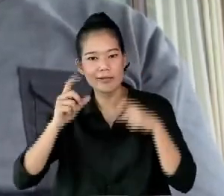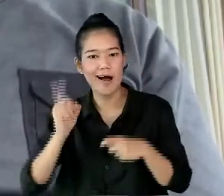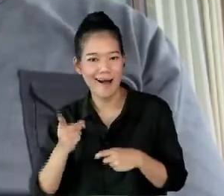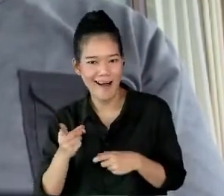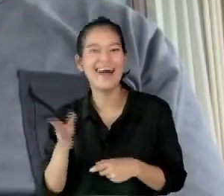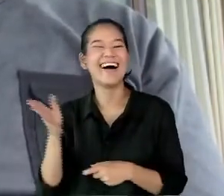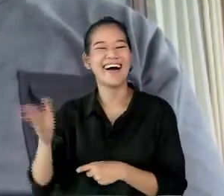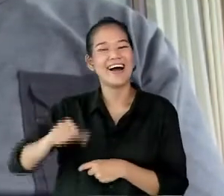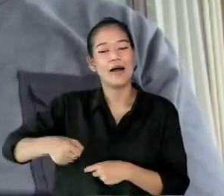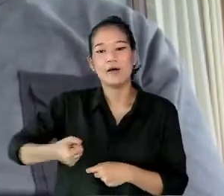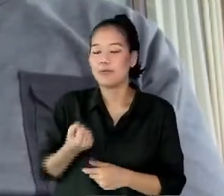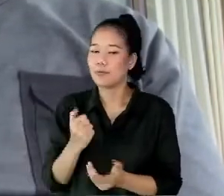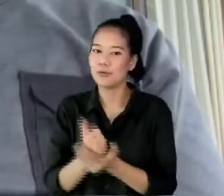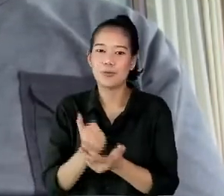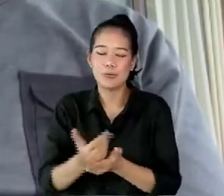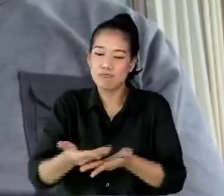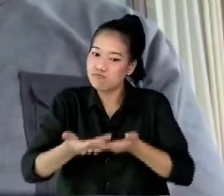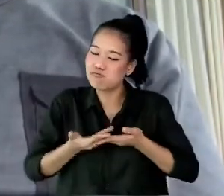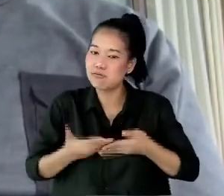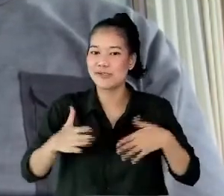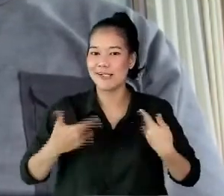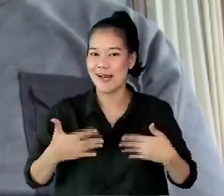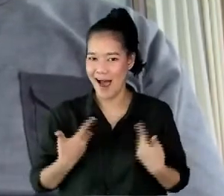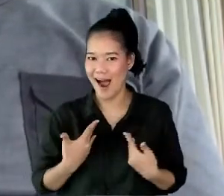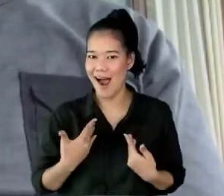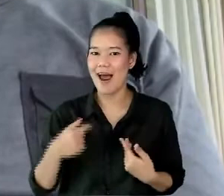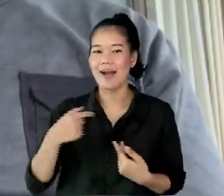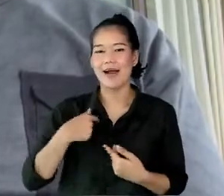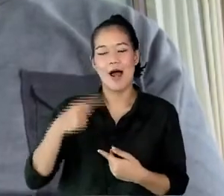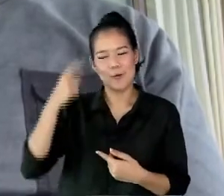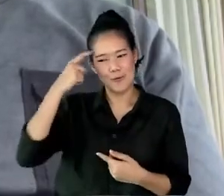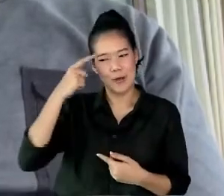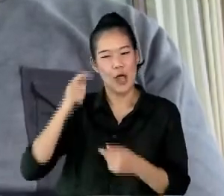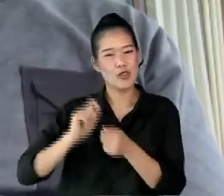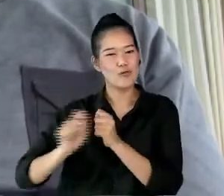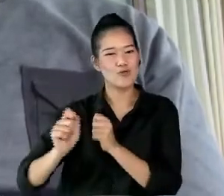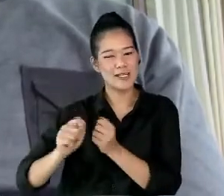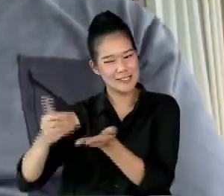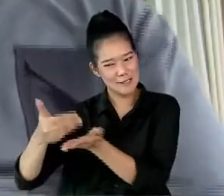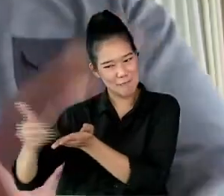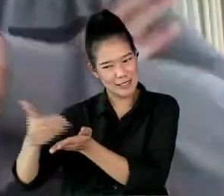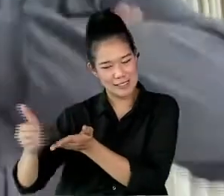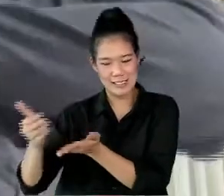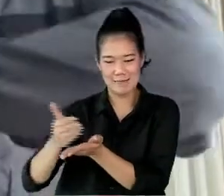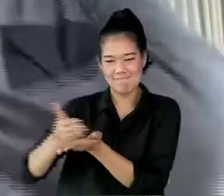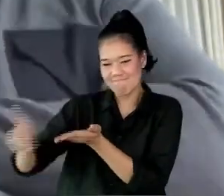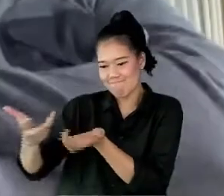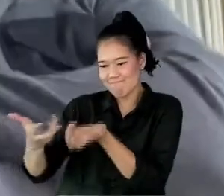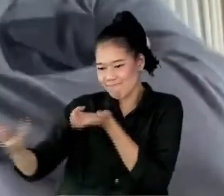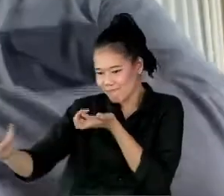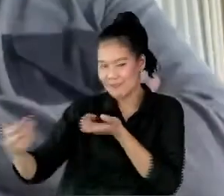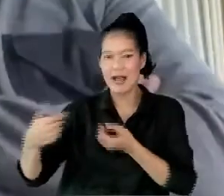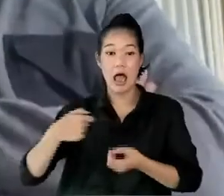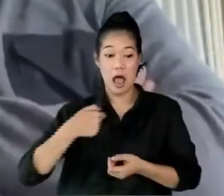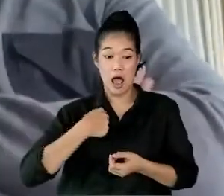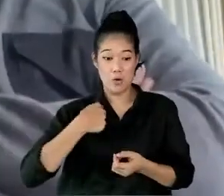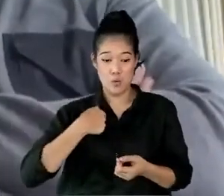dia benar-benar menyambut dengan baik dan akhirnya aku bagi tugas nih Mas Boy. Jadi aku yang